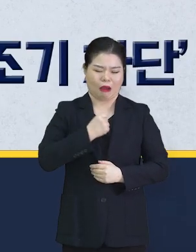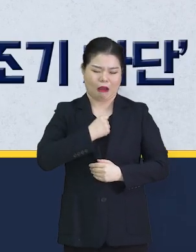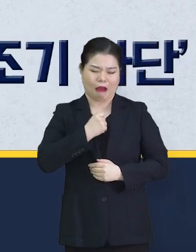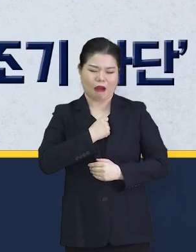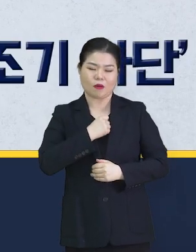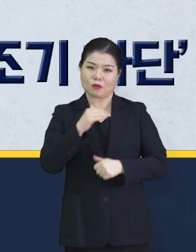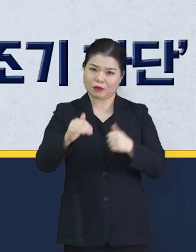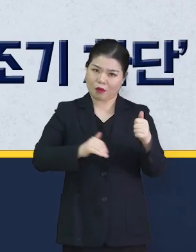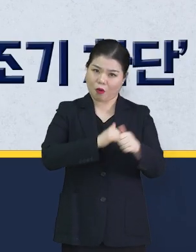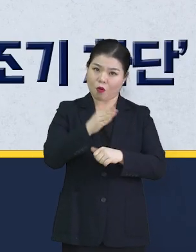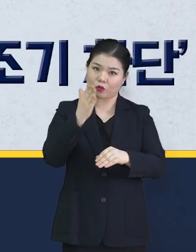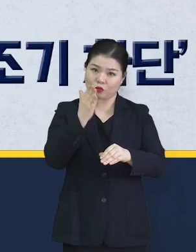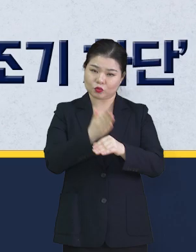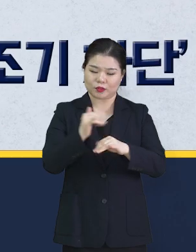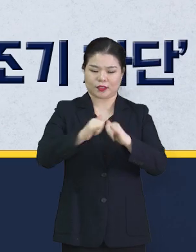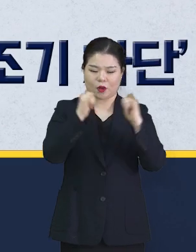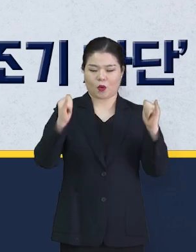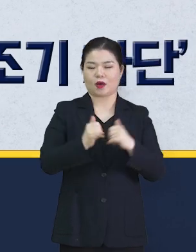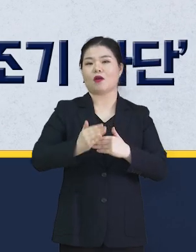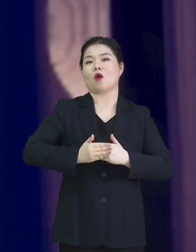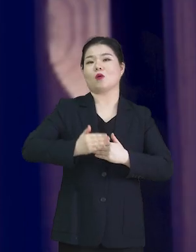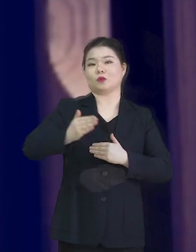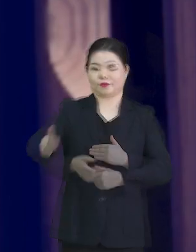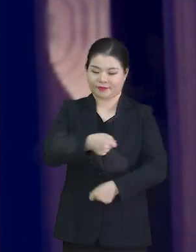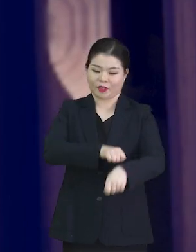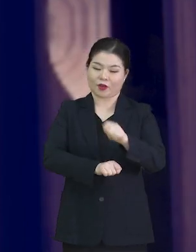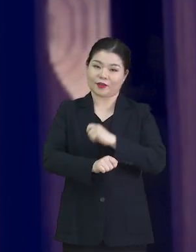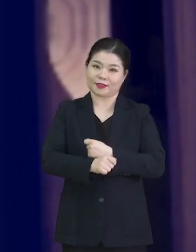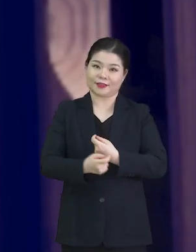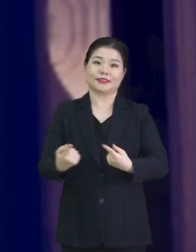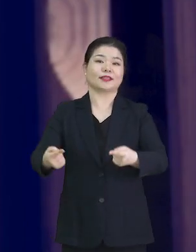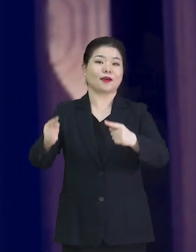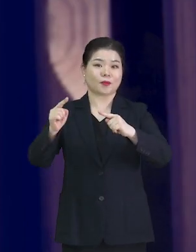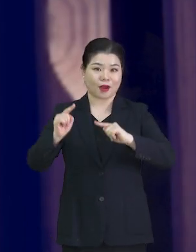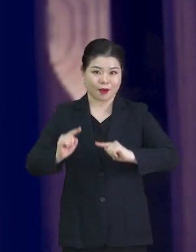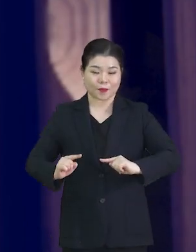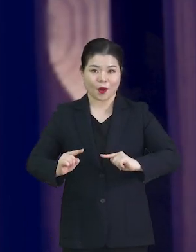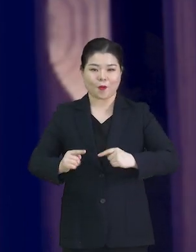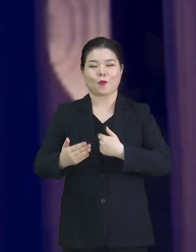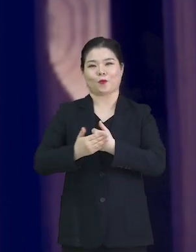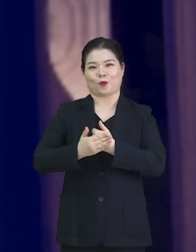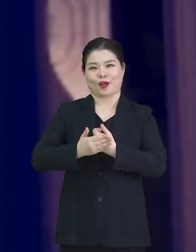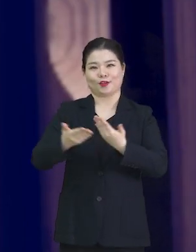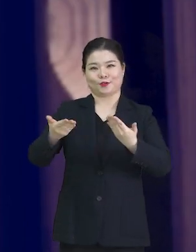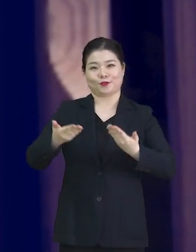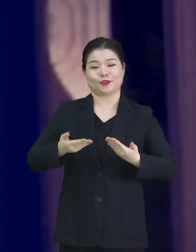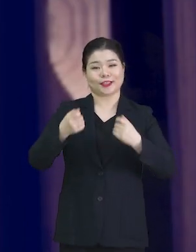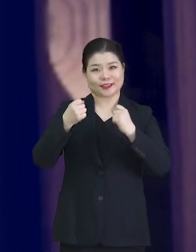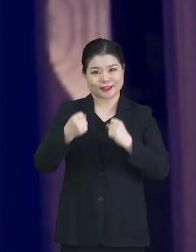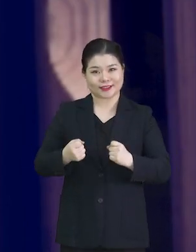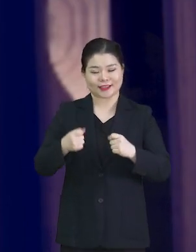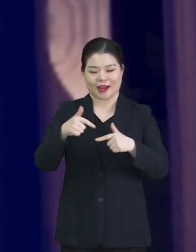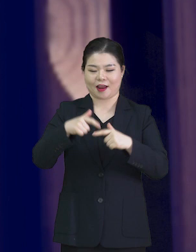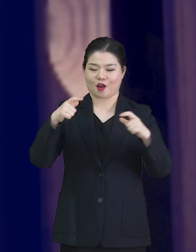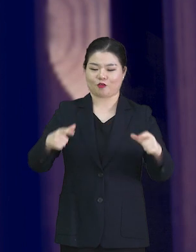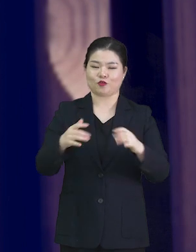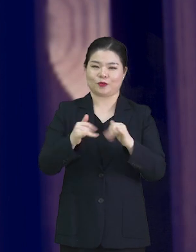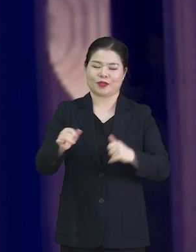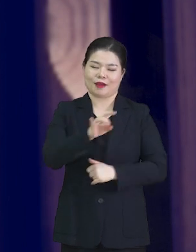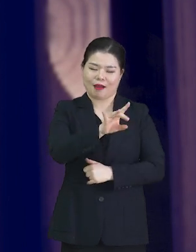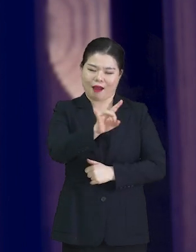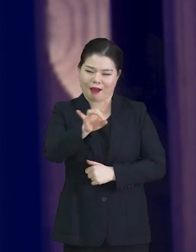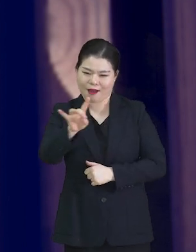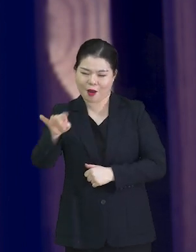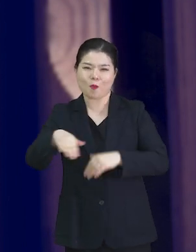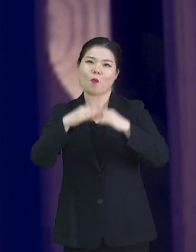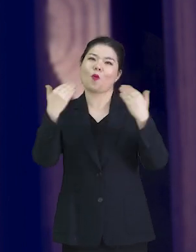답답한 상황 중에도 사회적 거리두기에 적극 동참하며 협조해주고 계신 강남구민 한 분 한